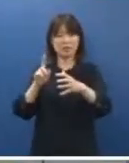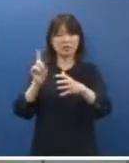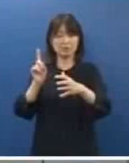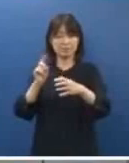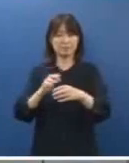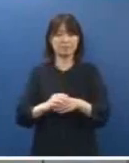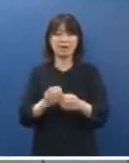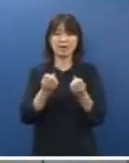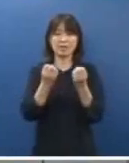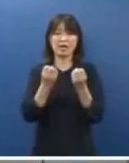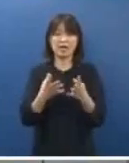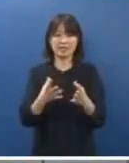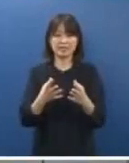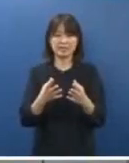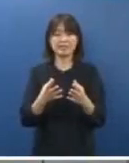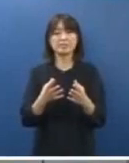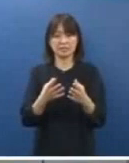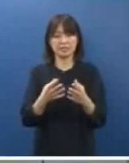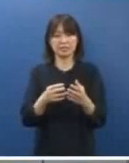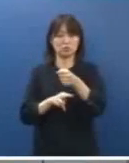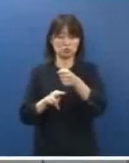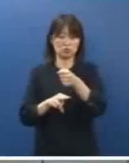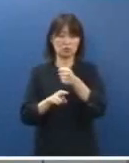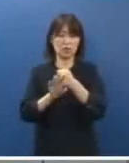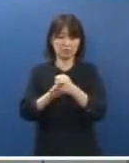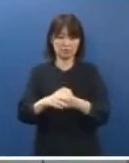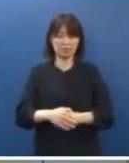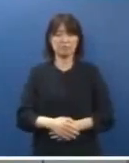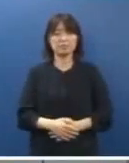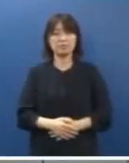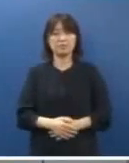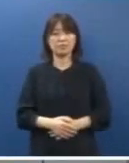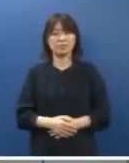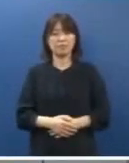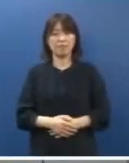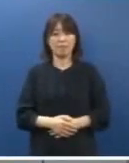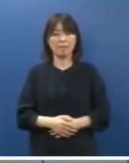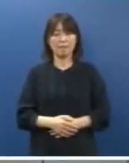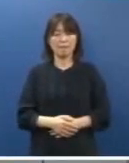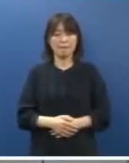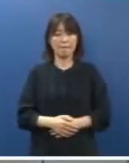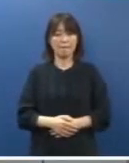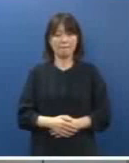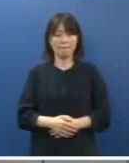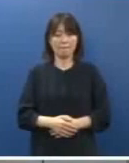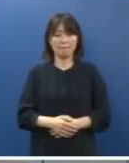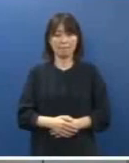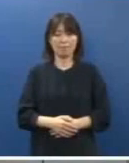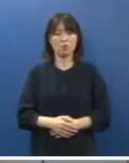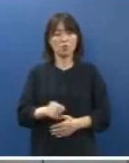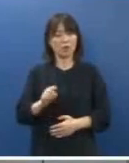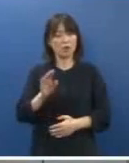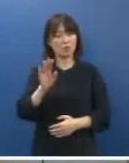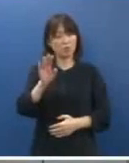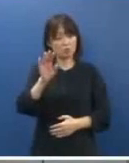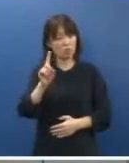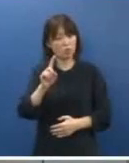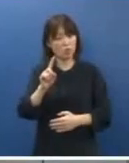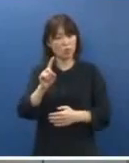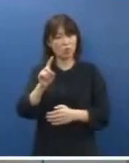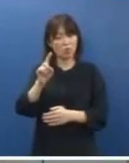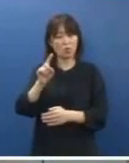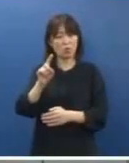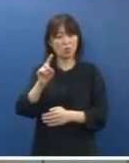新しい、株で、ございまして、そういうところがですね、今後どういうふうに作用してくるの